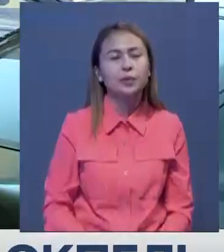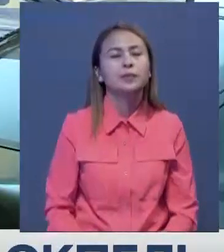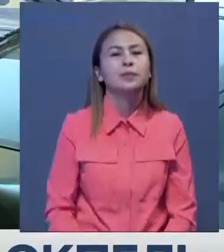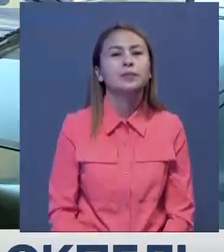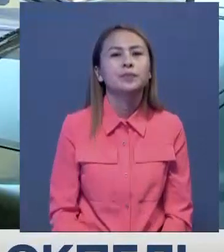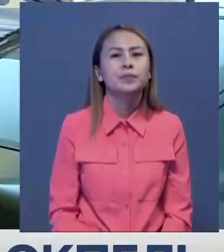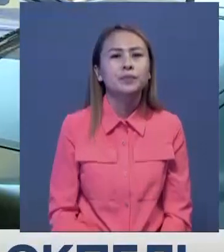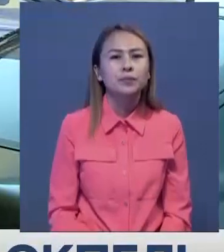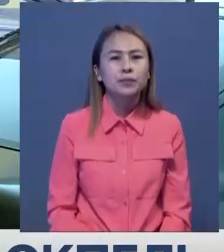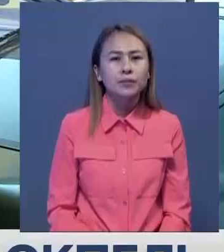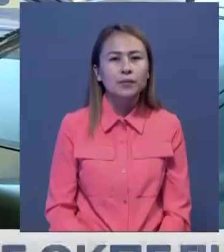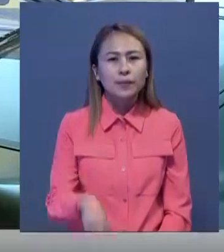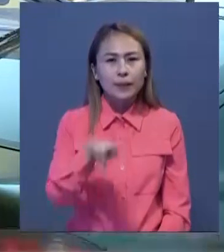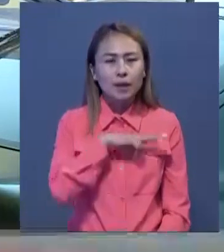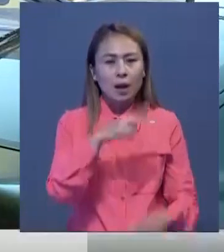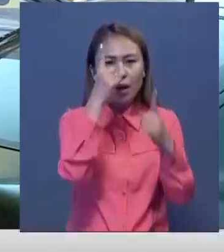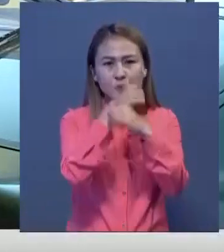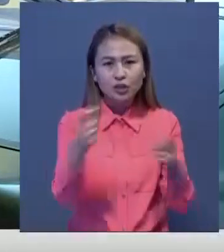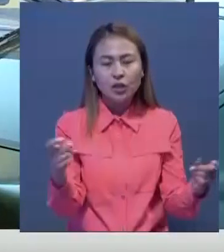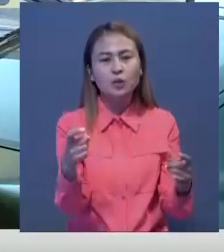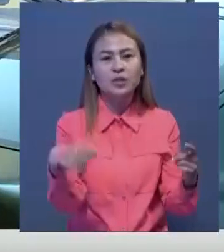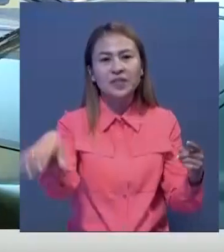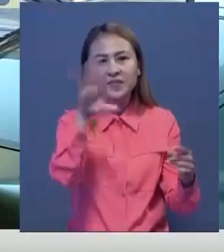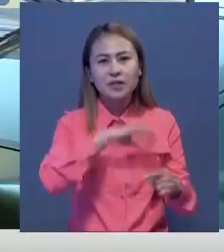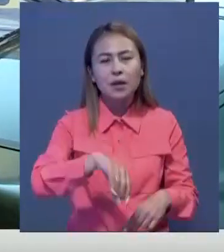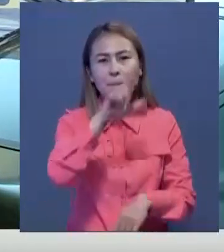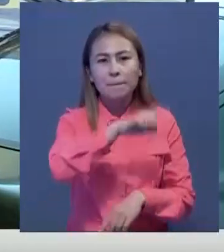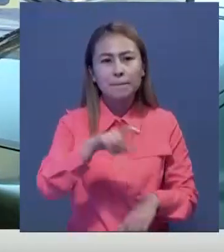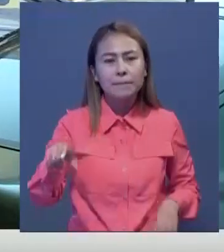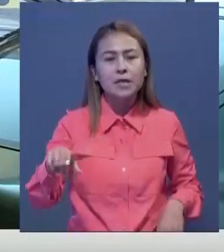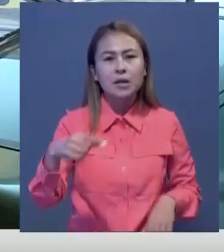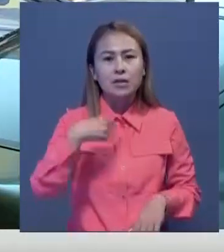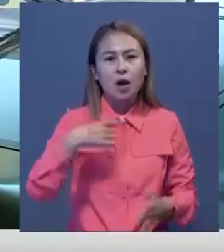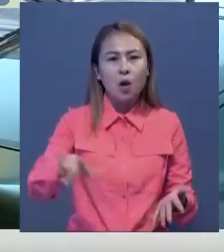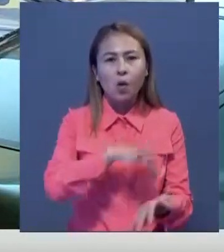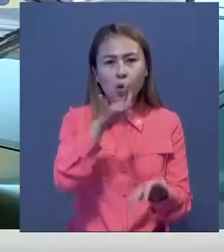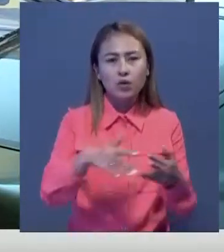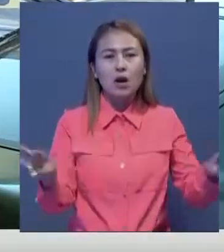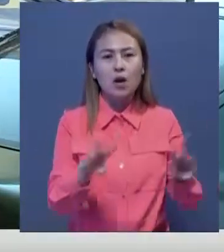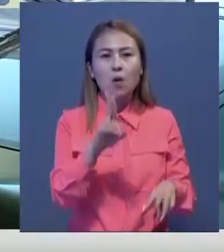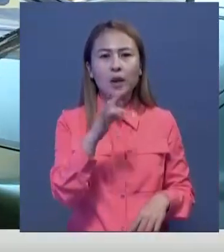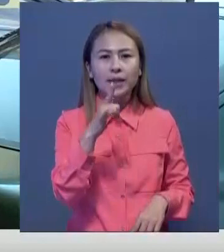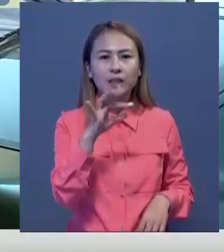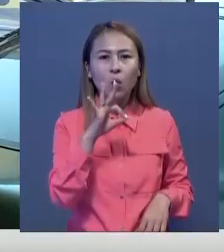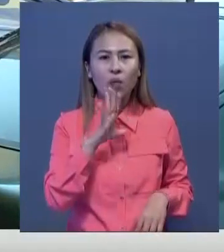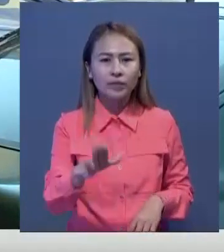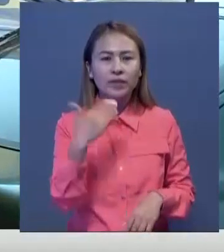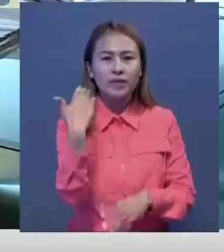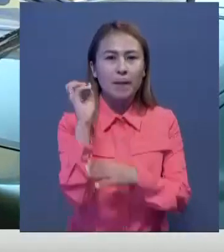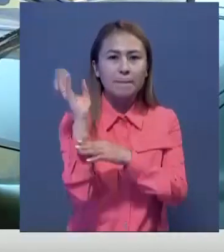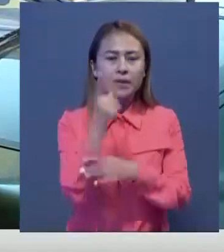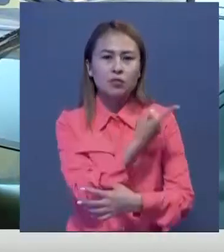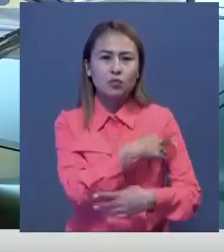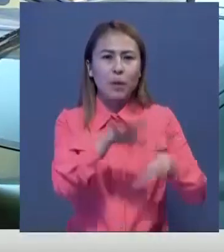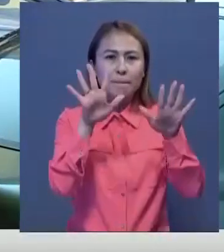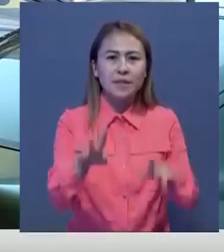Я обращаюсь к каким городу Кульгинову. Мен қала әкімі Көлгіновтен мына медициналық мекемені басқа